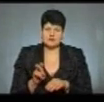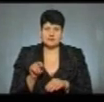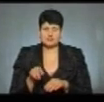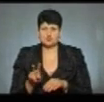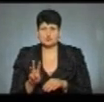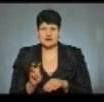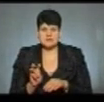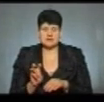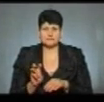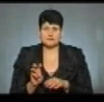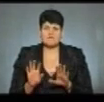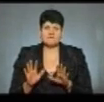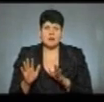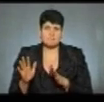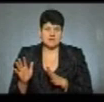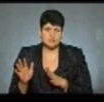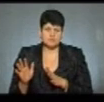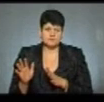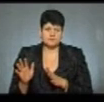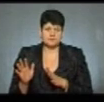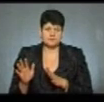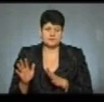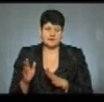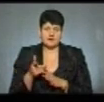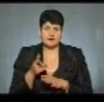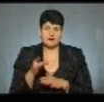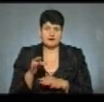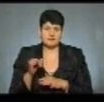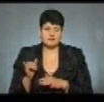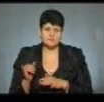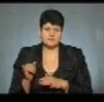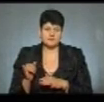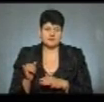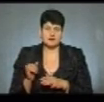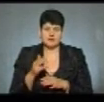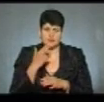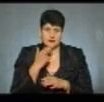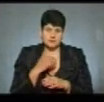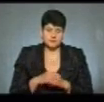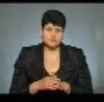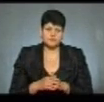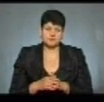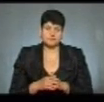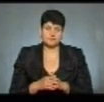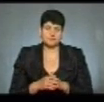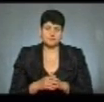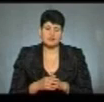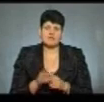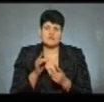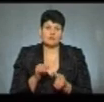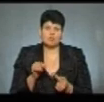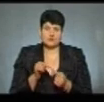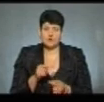1200-1300 випадків гострих респіраторних вірусних інфекцій та грипу.